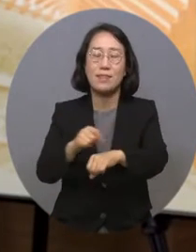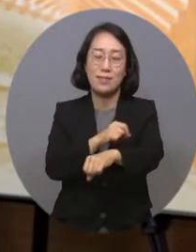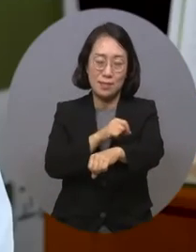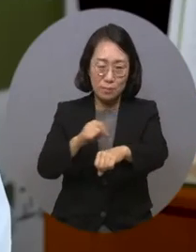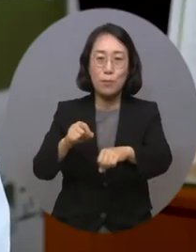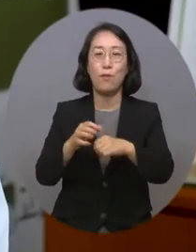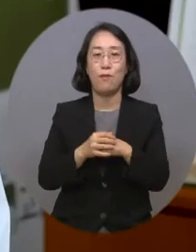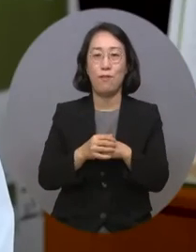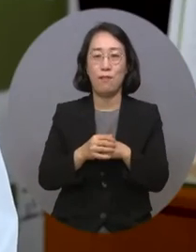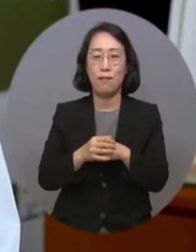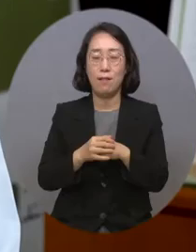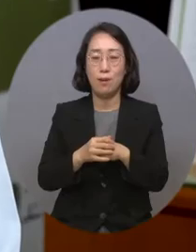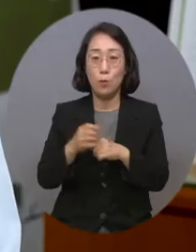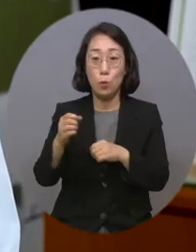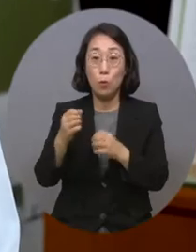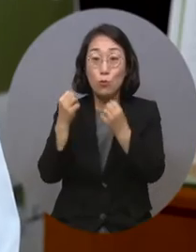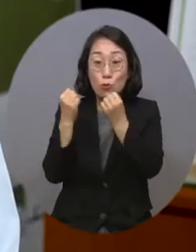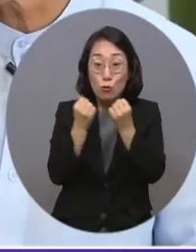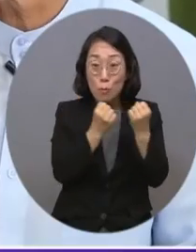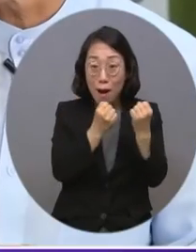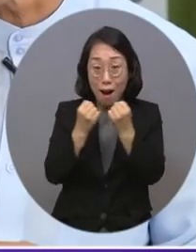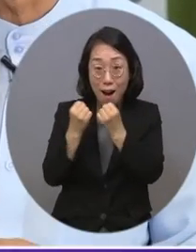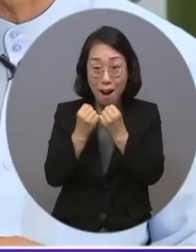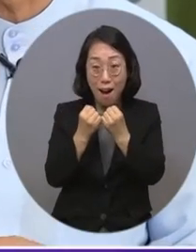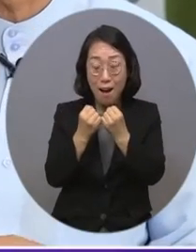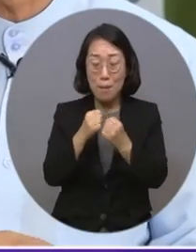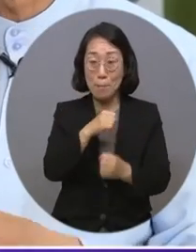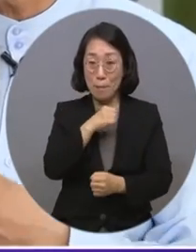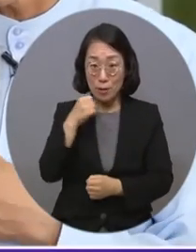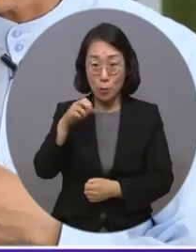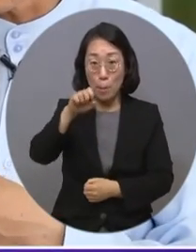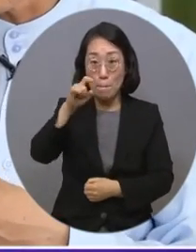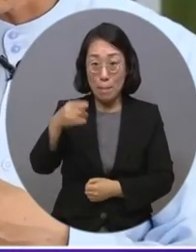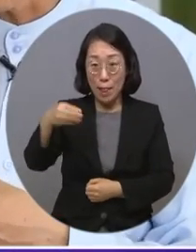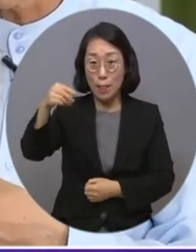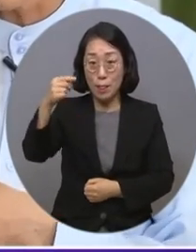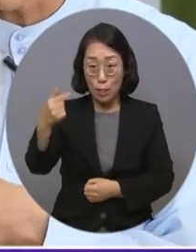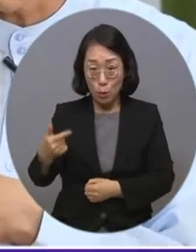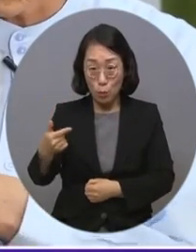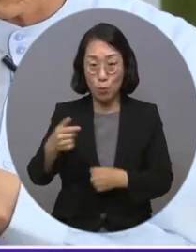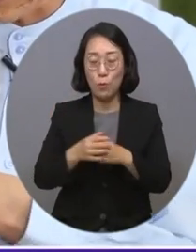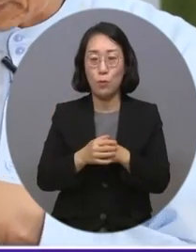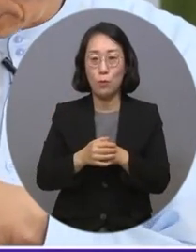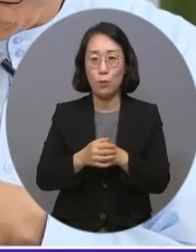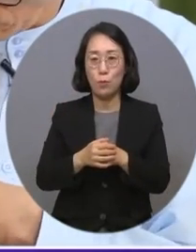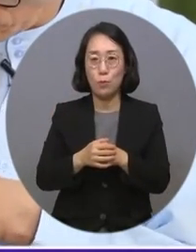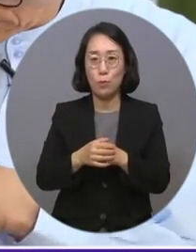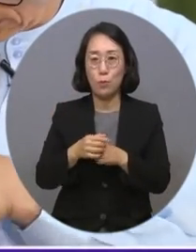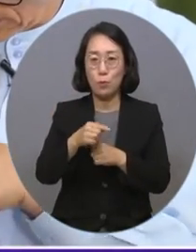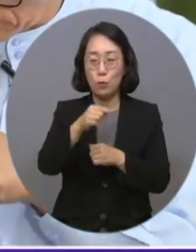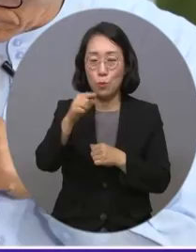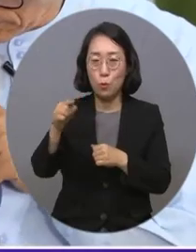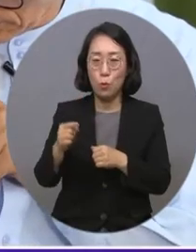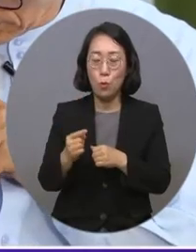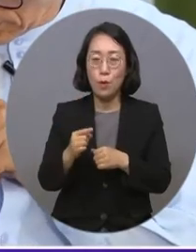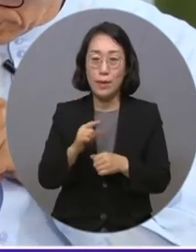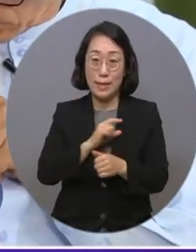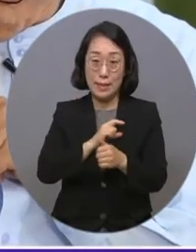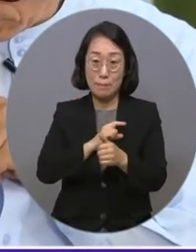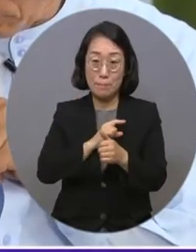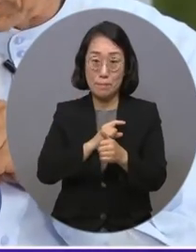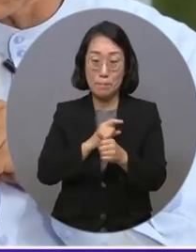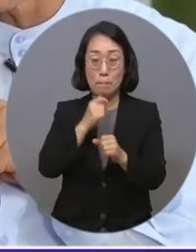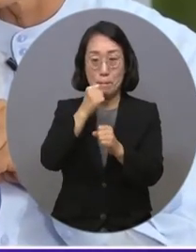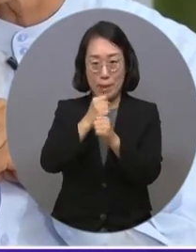밝혔습니다. 고창 수박 하면 맛있잖아요. 네, 맛있죠. 멜론. 네. 그래서 그 좋은 농산물에는 제가 이 노풀고창이라고는 예,